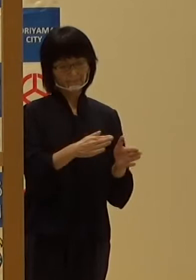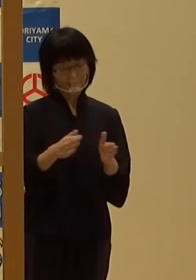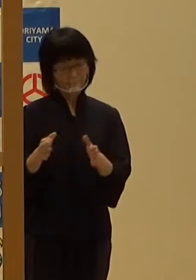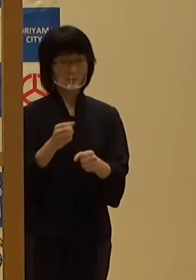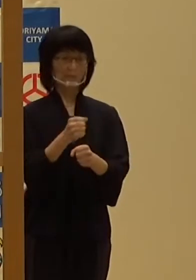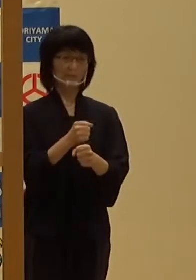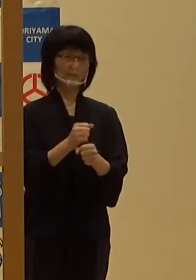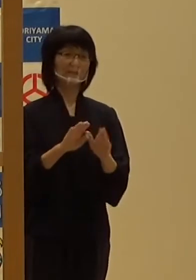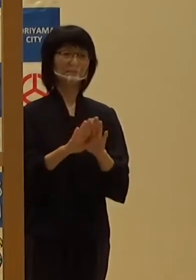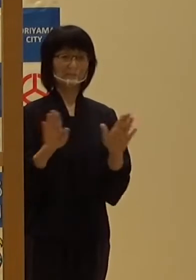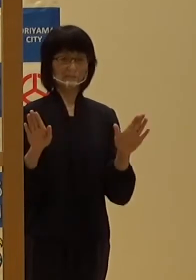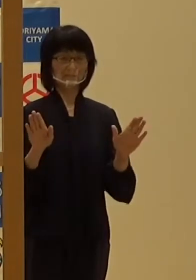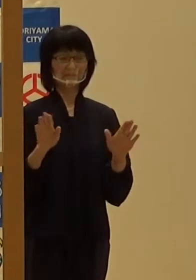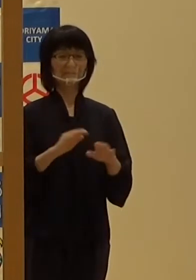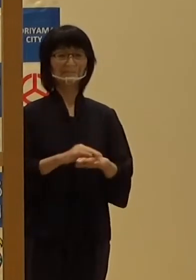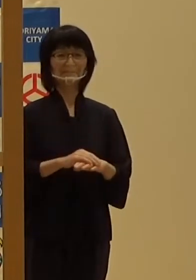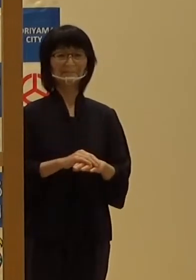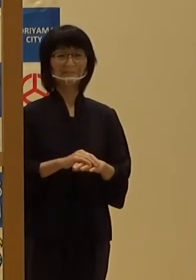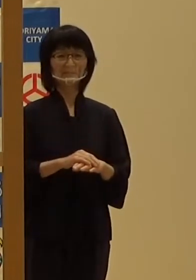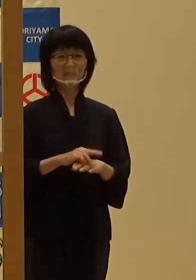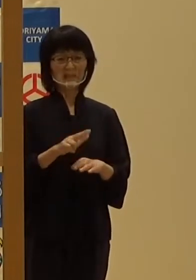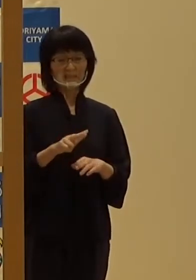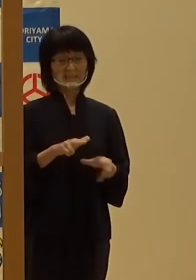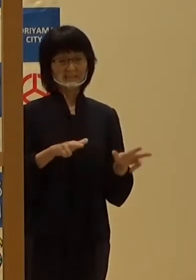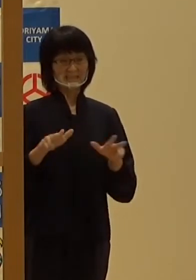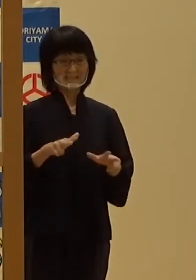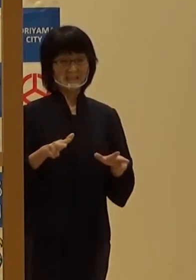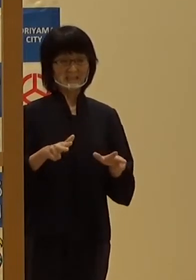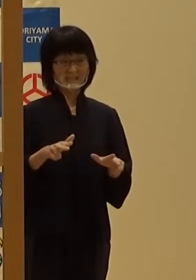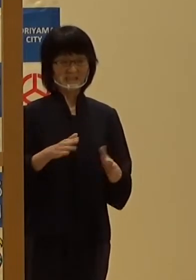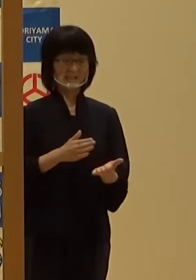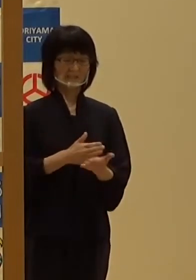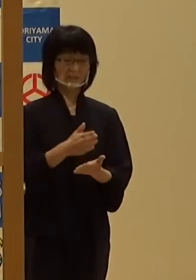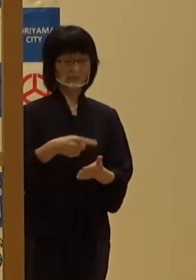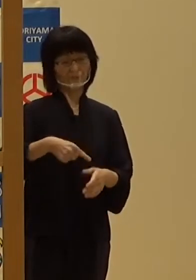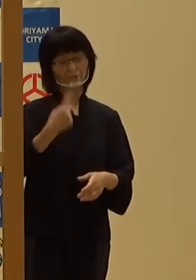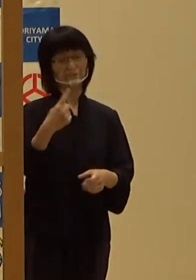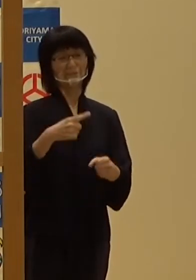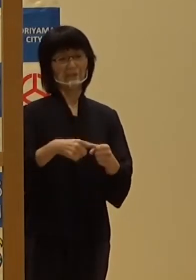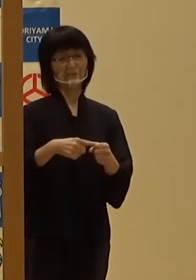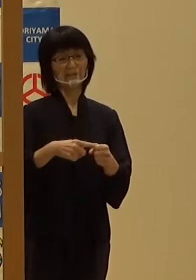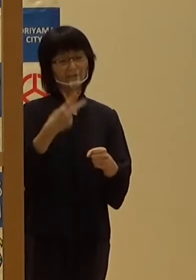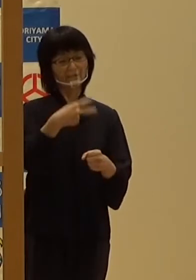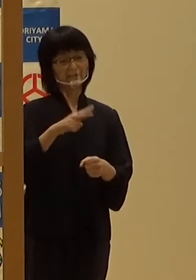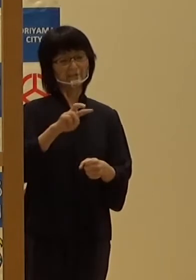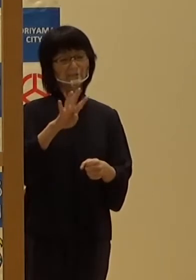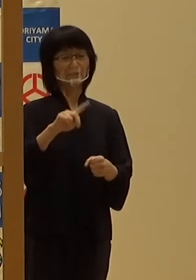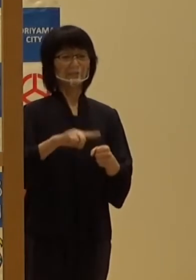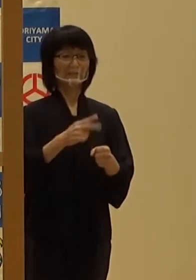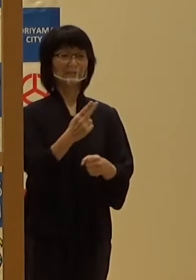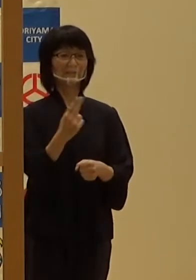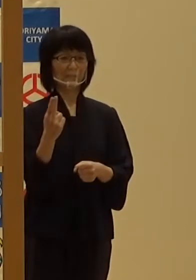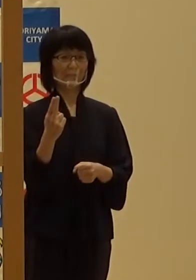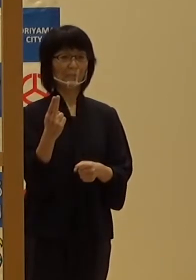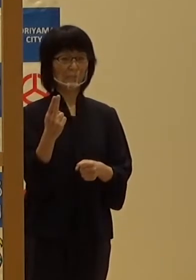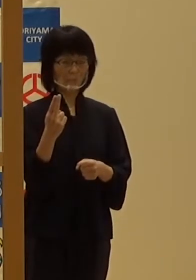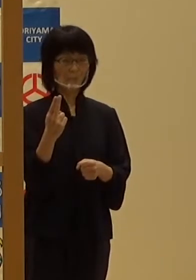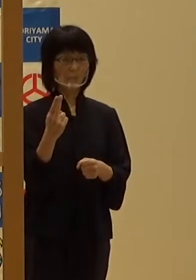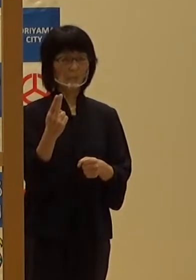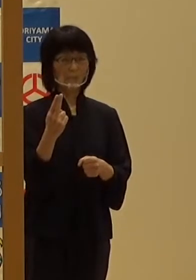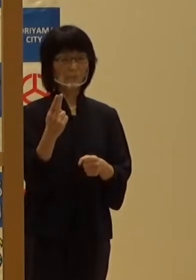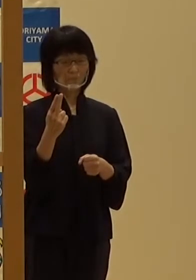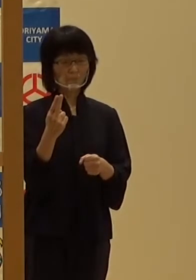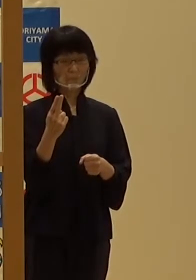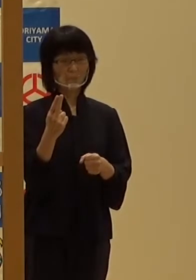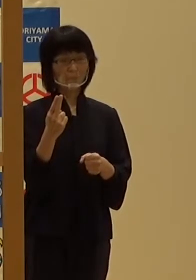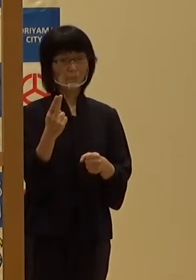して、ちょうど市政施行100周年になります、2024年度の供用開始を目指